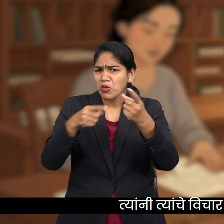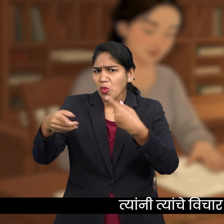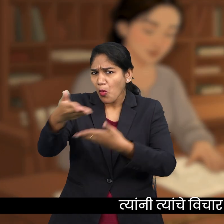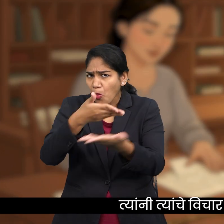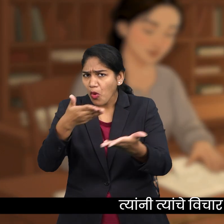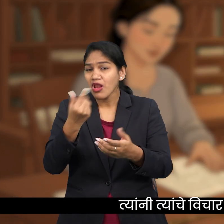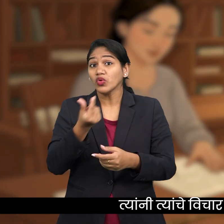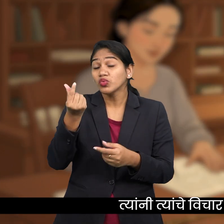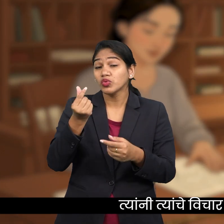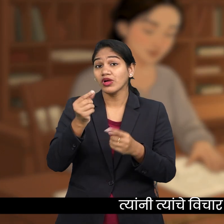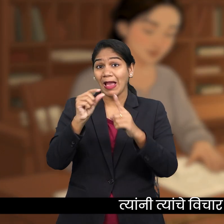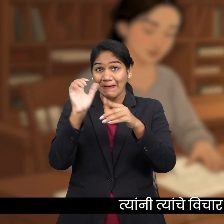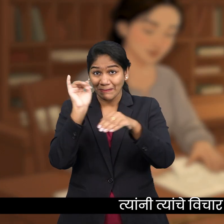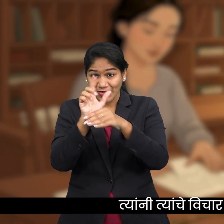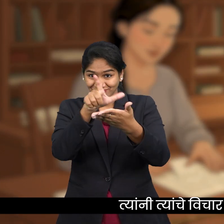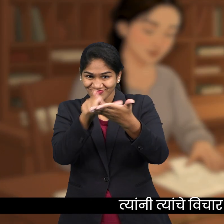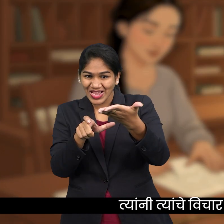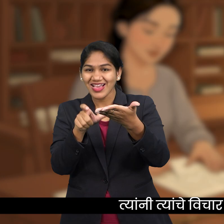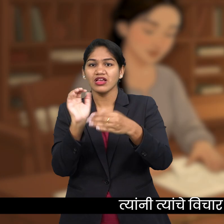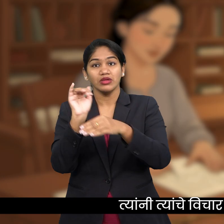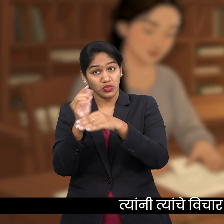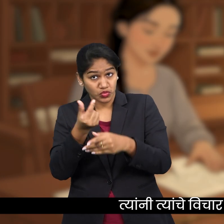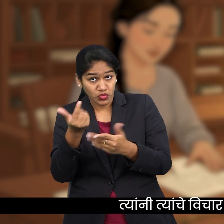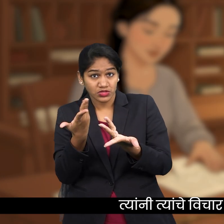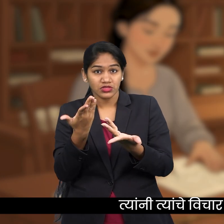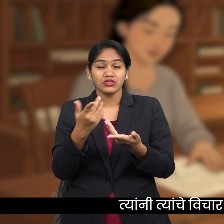त्यांनी त्यांचे विचार इतरांना पाठवण्यासाठी पोस्ट कार्ड,